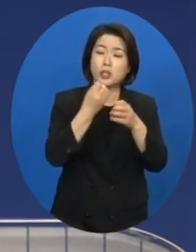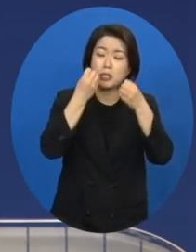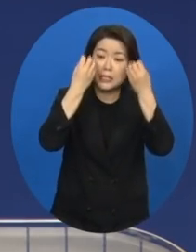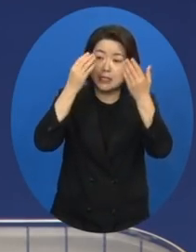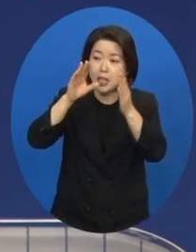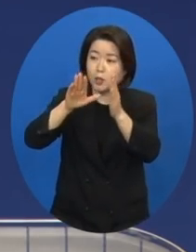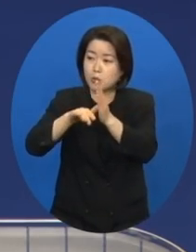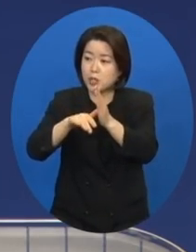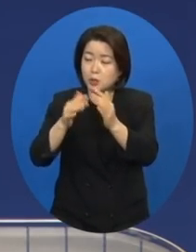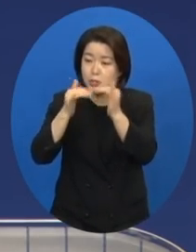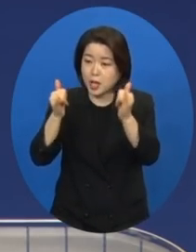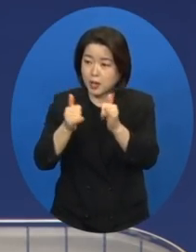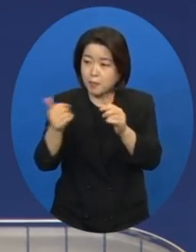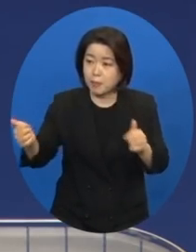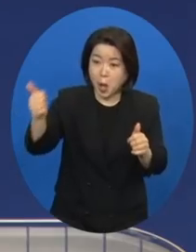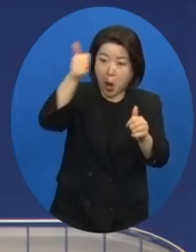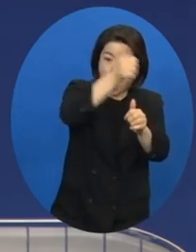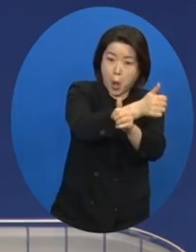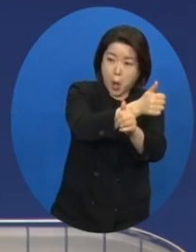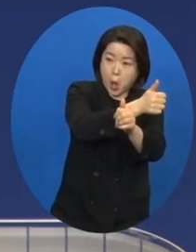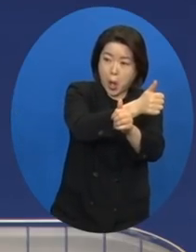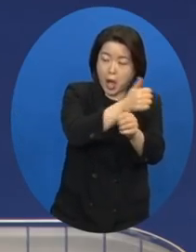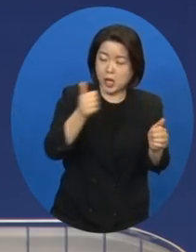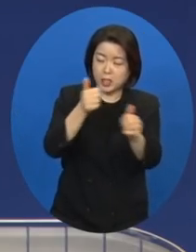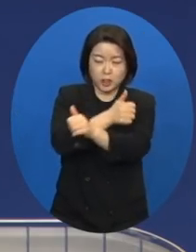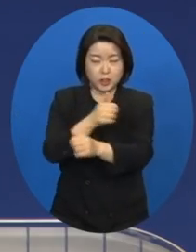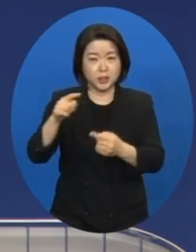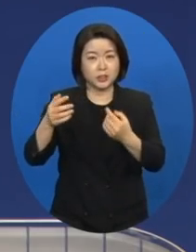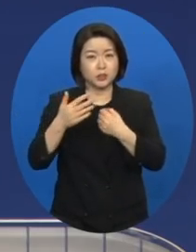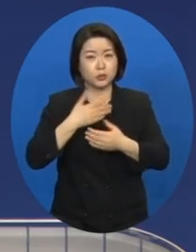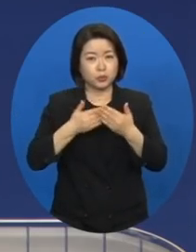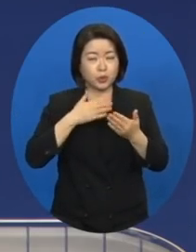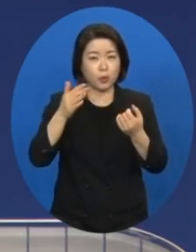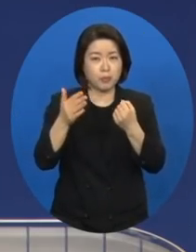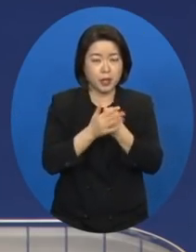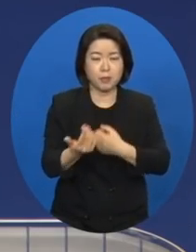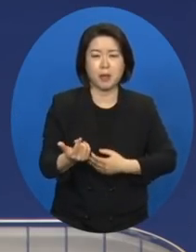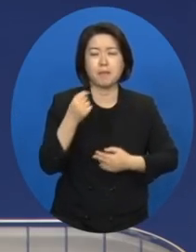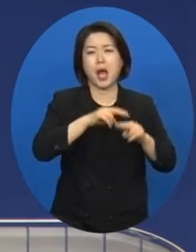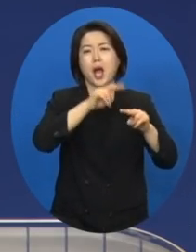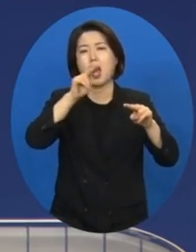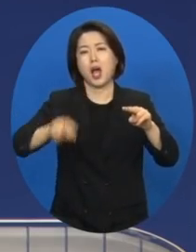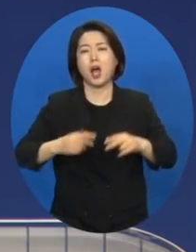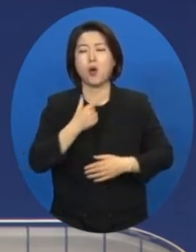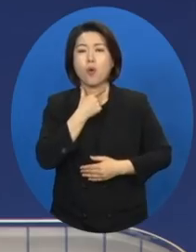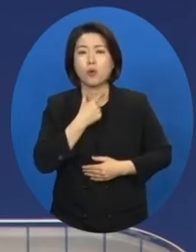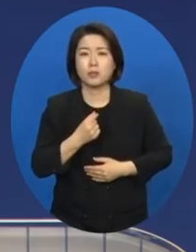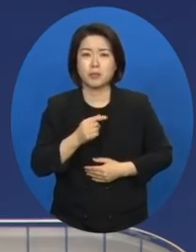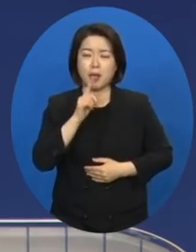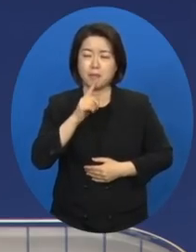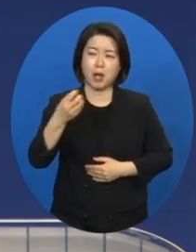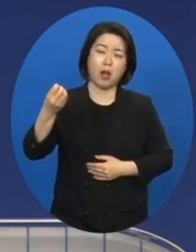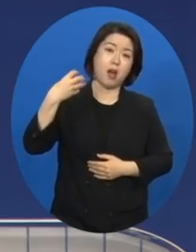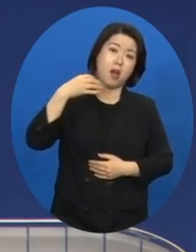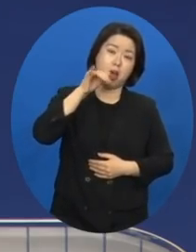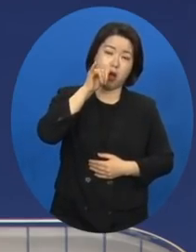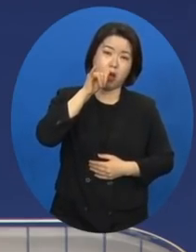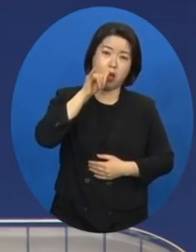의해서 교체가 될지 이 두려움 때문에 사실 빨리 은퇴하고 싶습니다라는 이야기를 하더라는